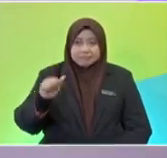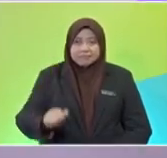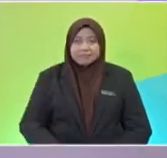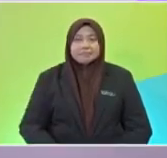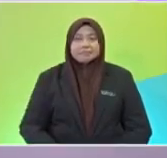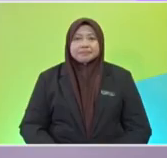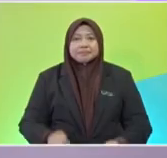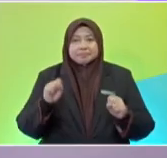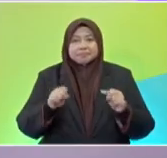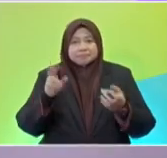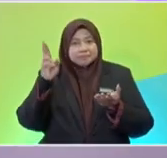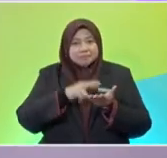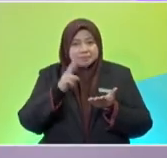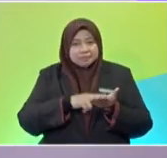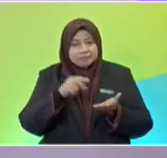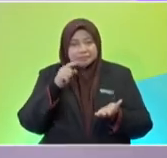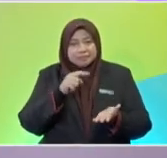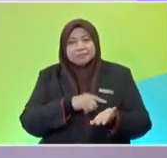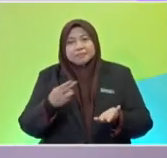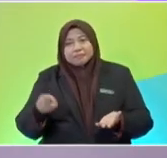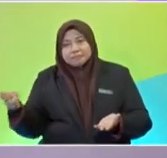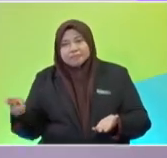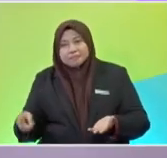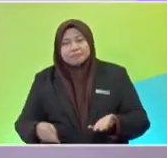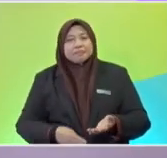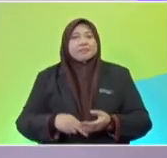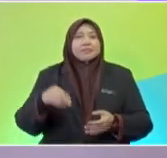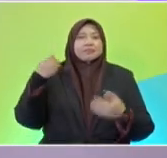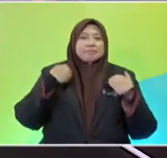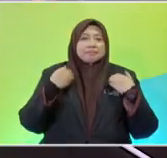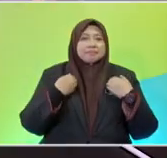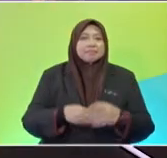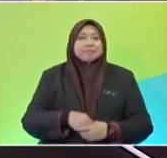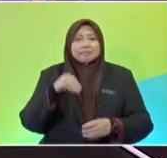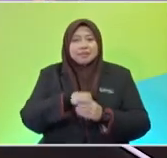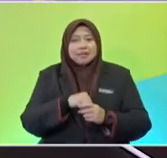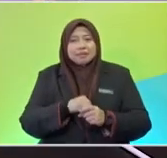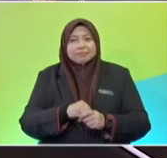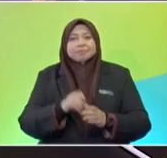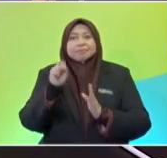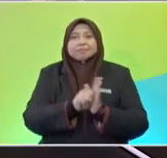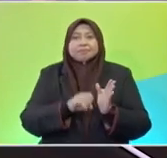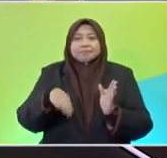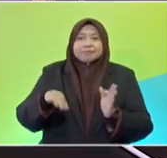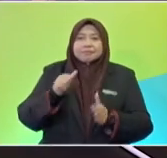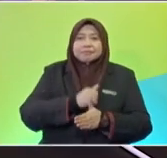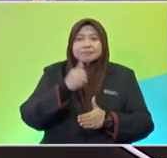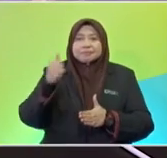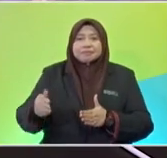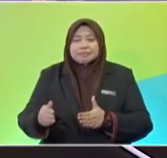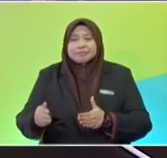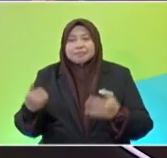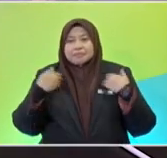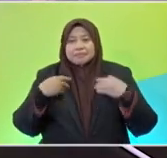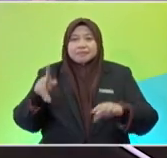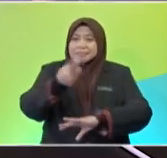rujuk di situ sekali bahaya buah tangan Darul Iman ada desainnya Iya baik Sebelum kita akhiri rancang kita hari ini Ada pantunnya